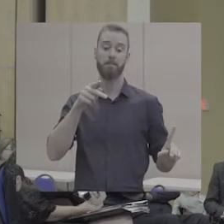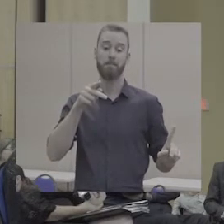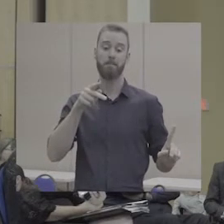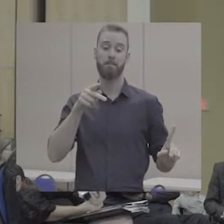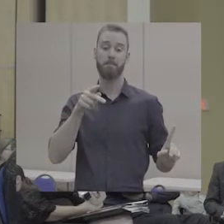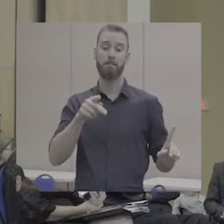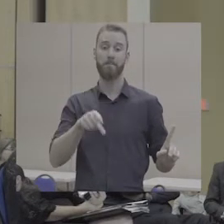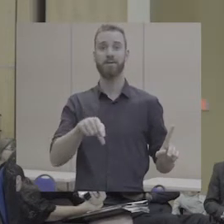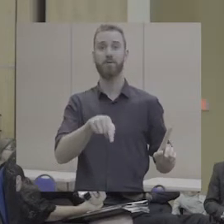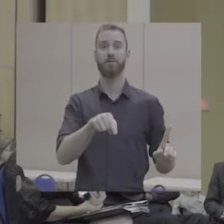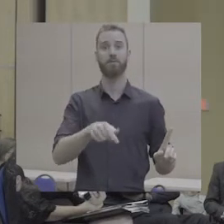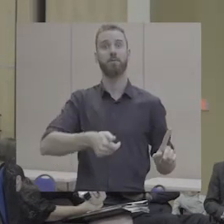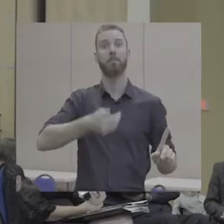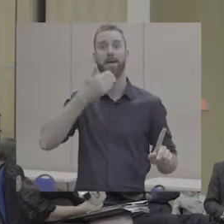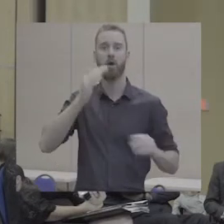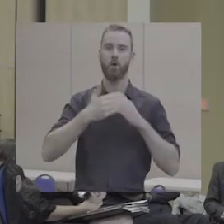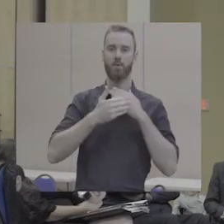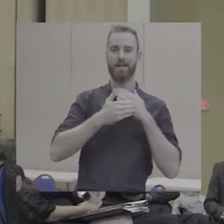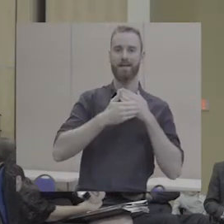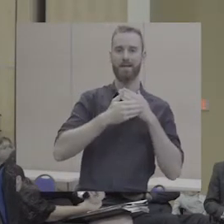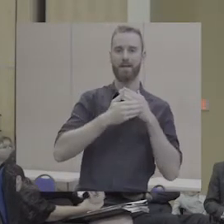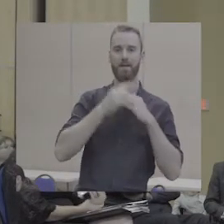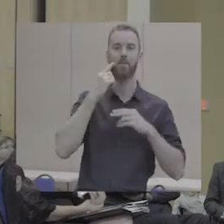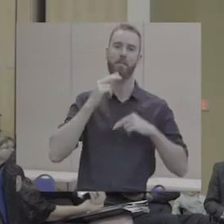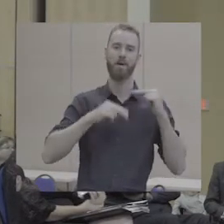c'était ses meilleurs conseillers.